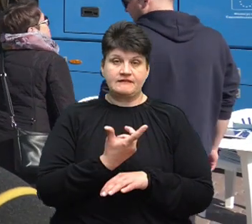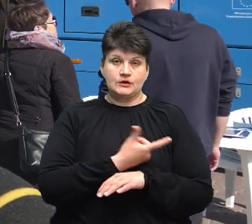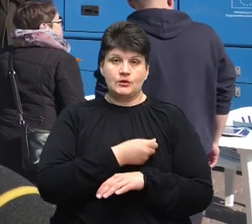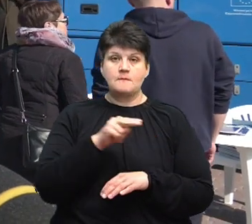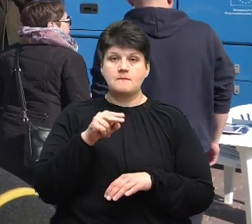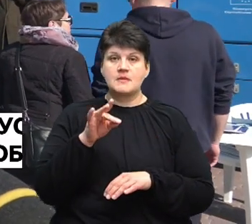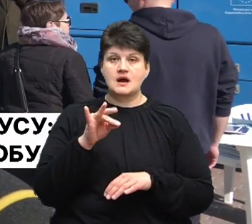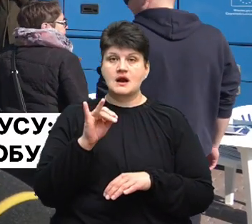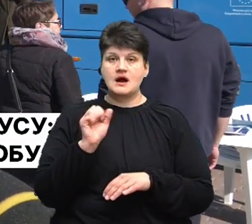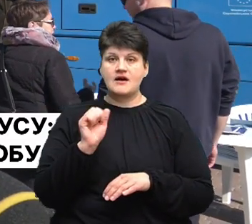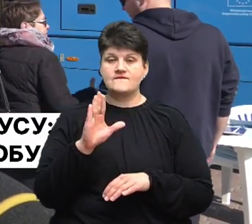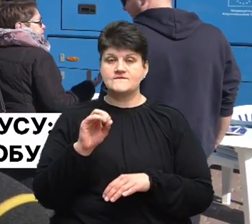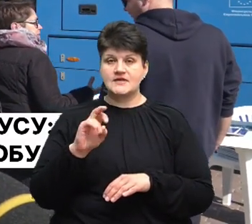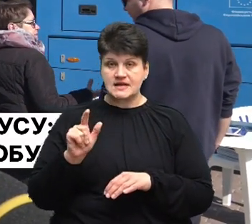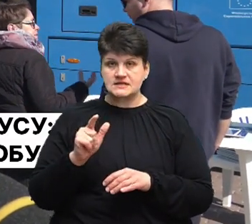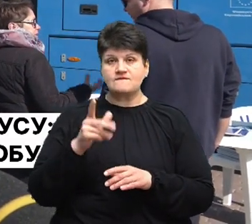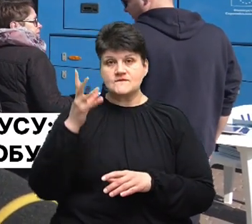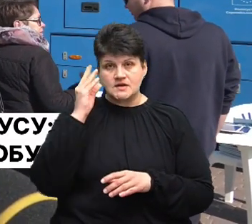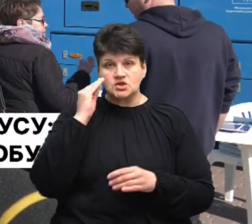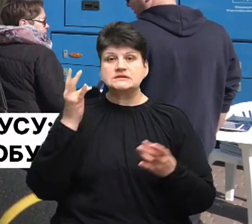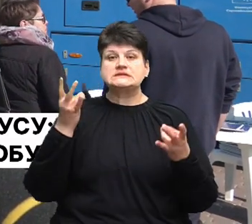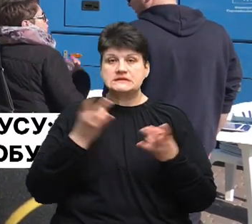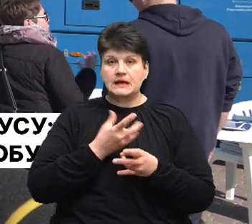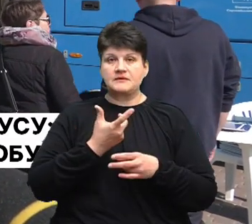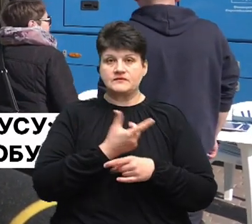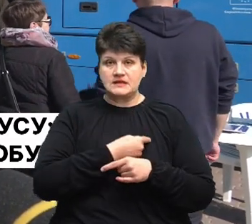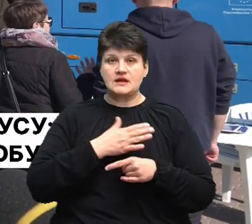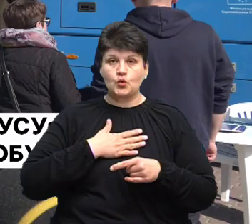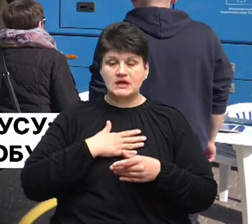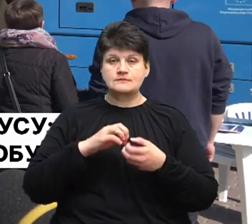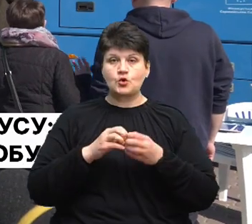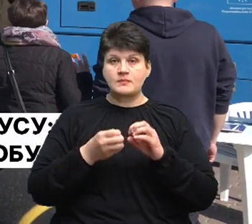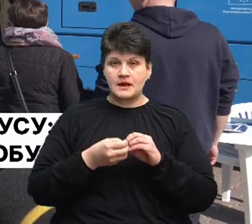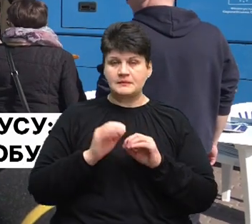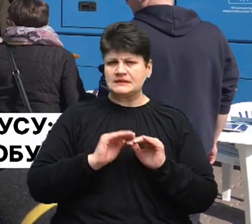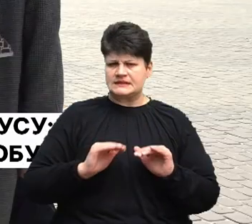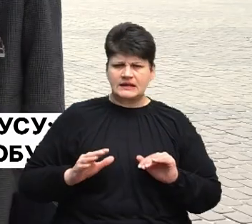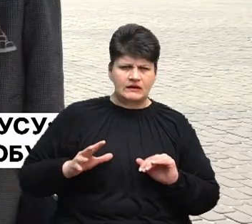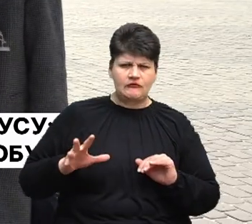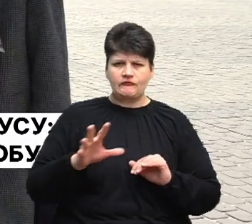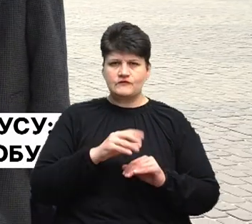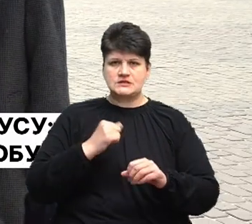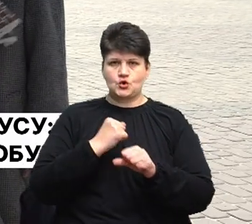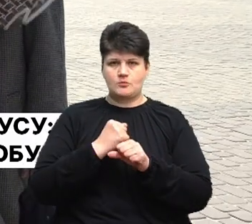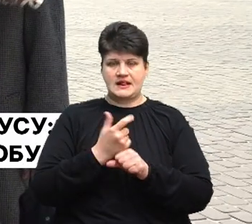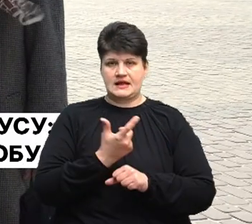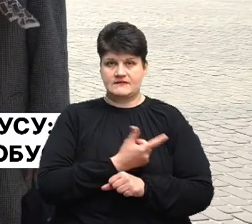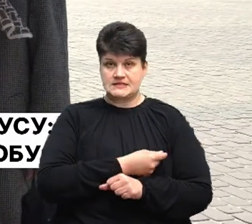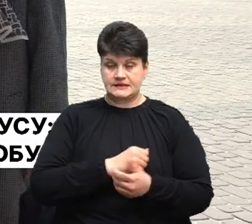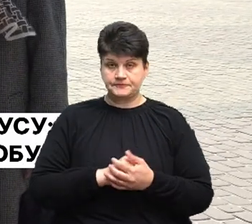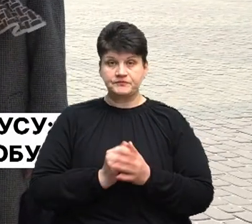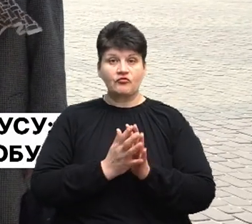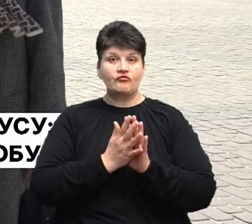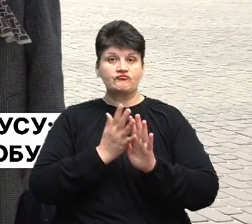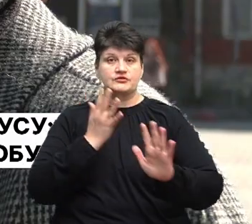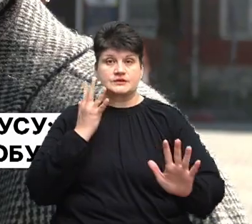що потрібно вакцинуватися, а в нас трошки з цим проблеми. Дитині ми всі робили вакцини. У черзі на вакцинацію